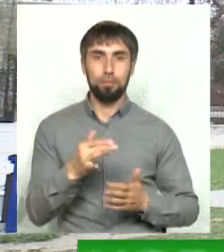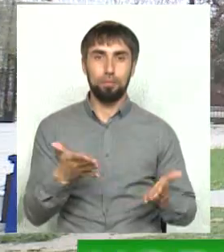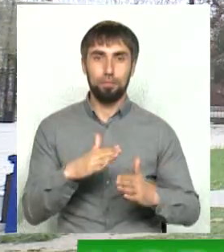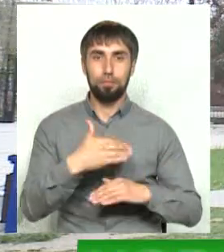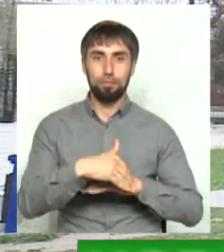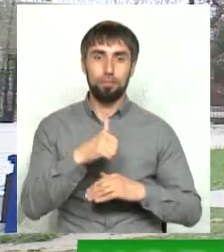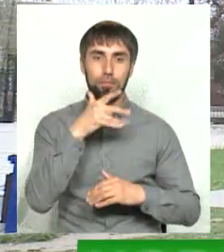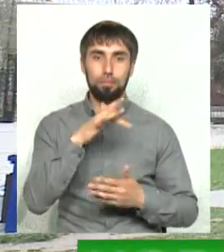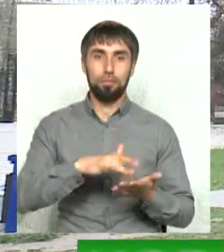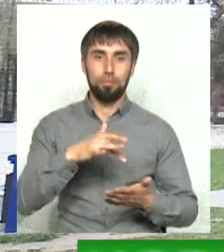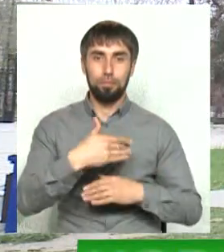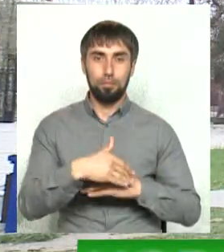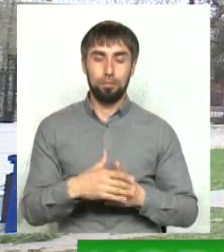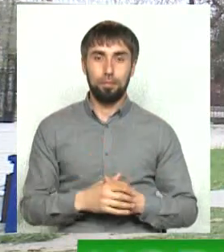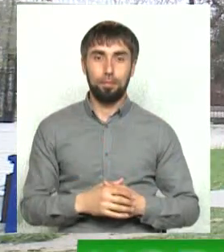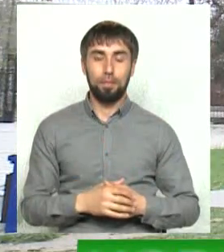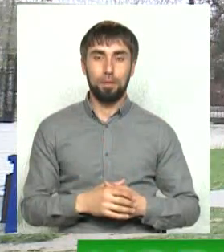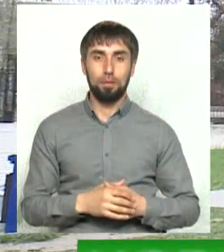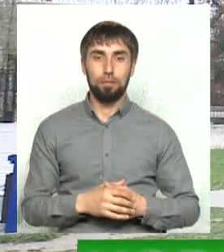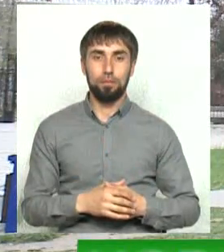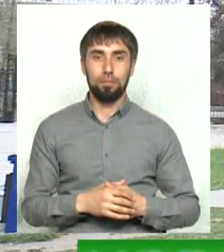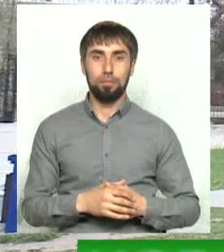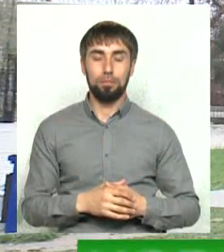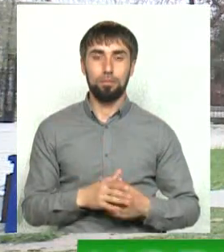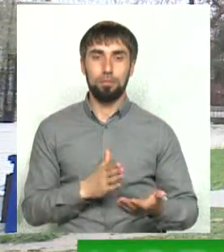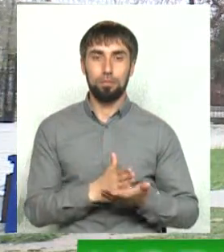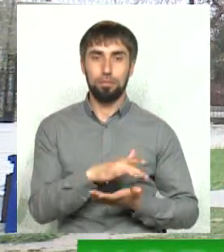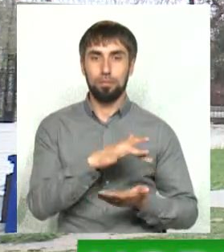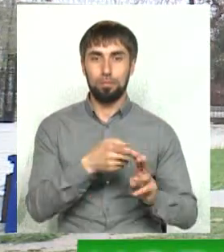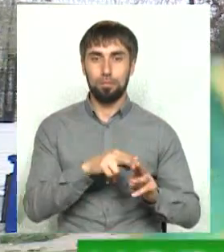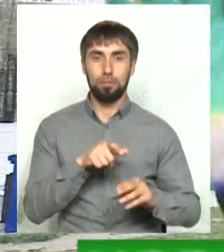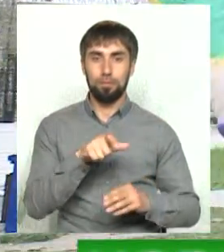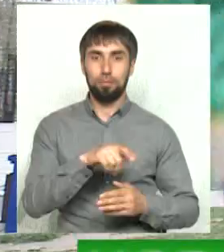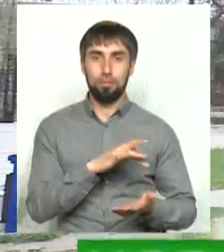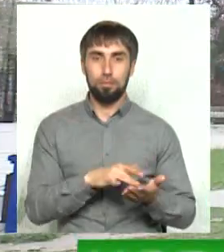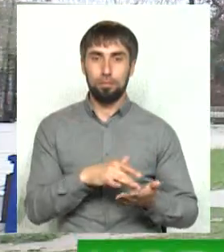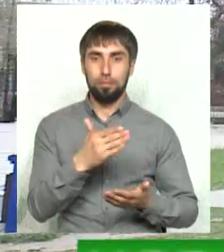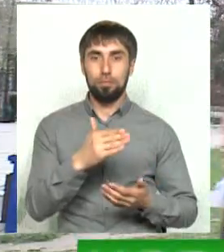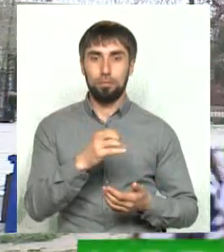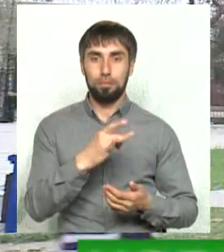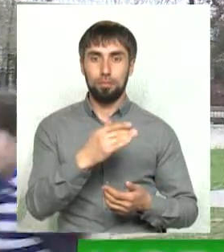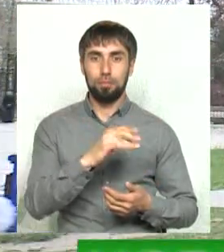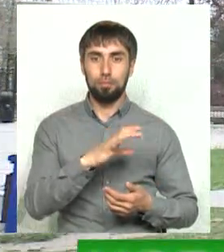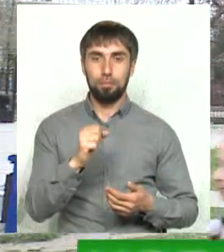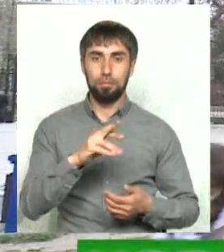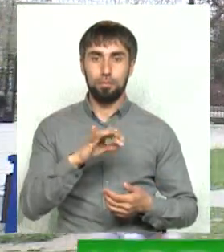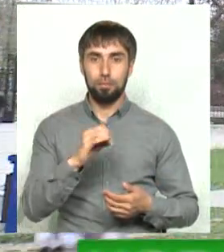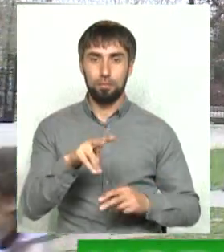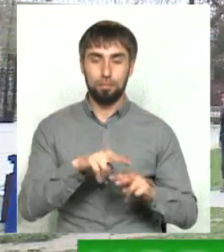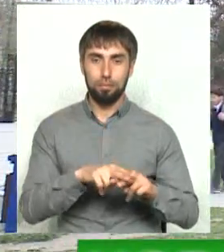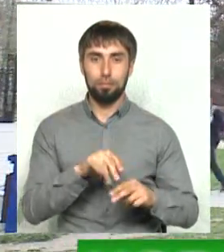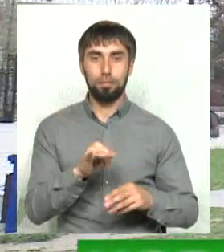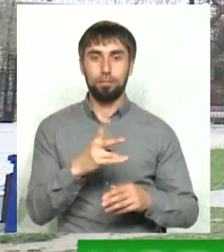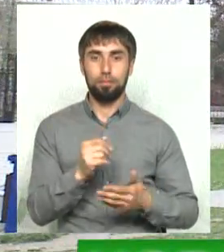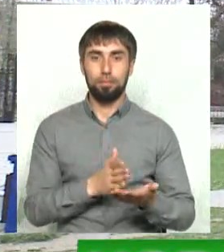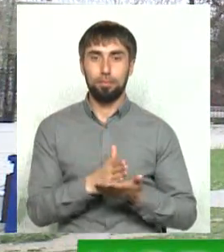улицы, которые центральные улицы, въездная дорога в город Карабулак со стороны федеральной трассы Яндери и на